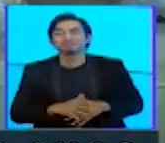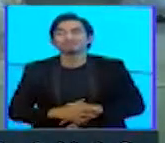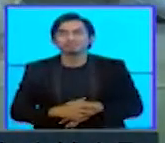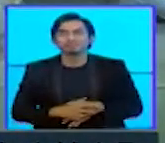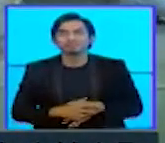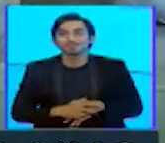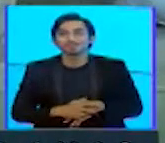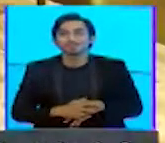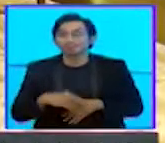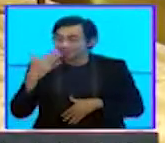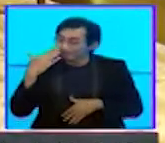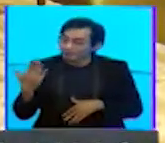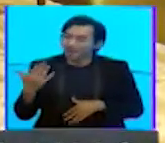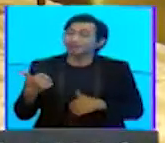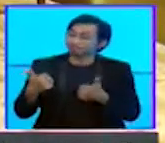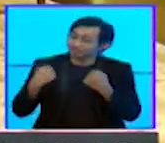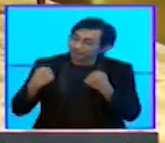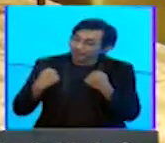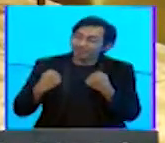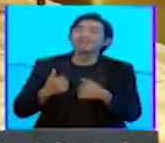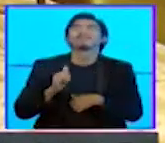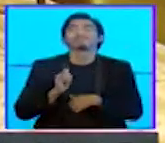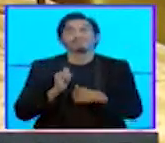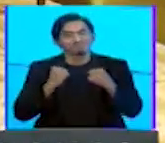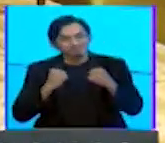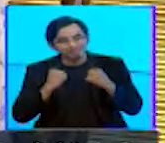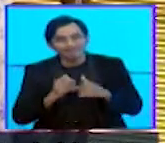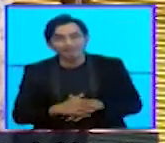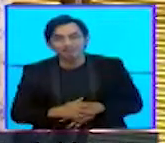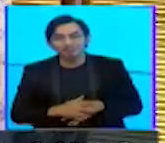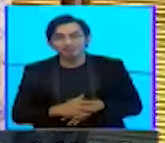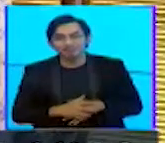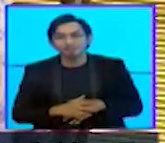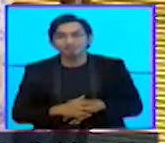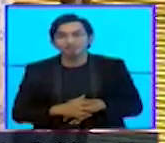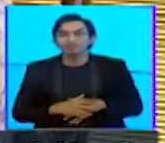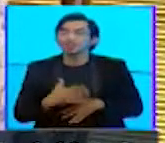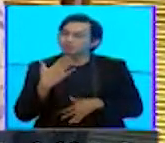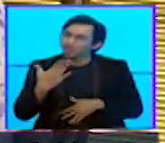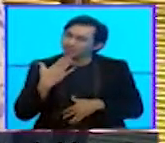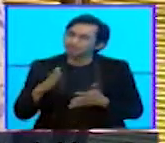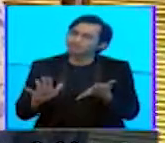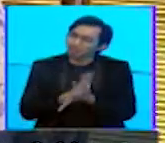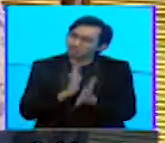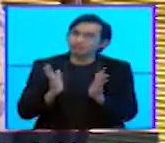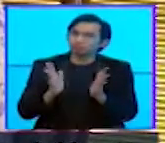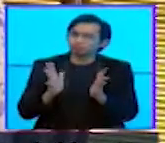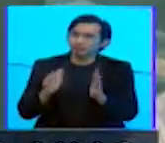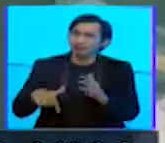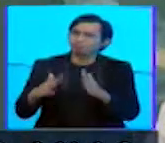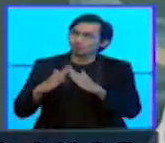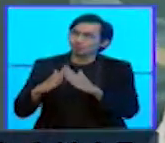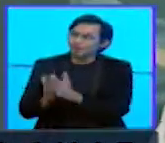kabarnya? Baik, sehat selalu? Alhamdulillah. Dan terima kasih waktunya kita sudah bisa mampir bersilaturahmi di